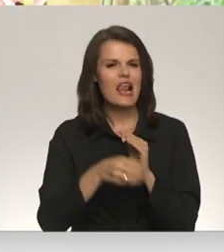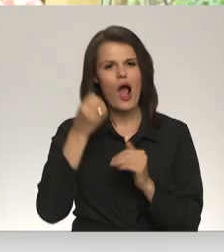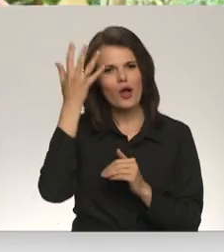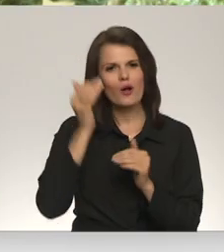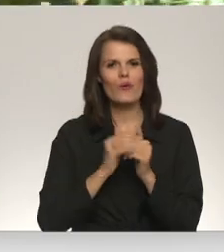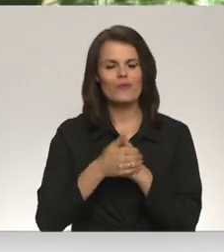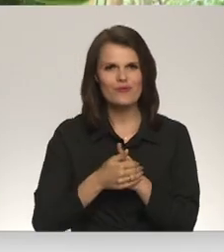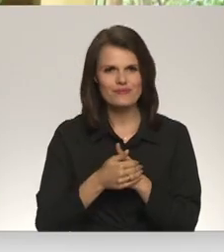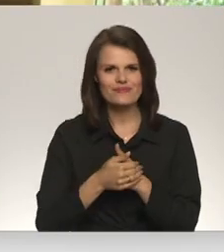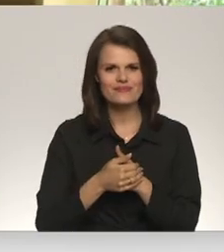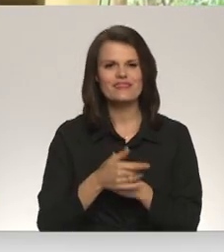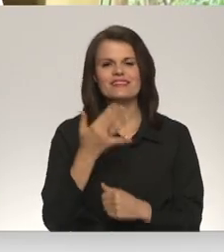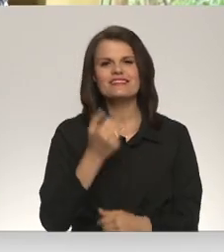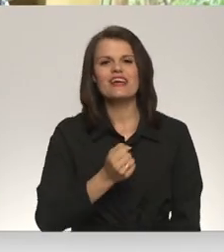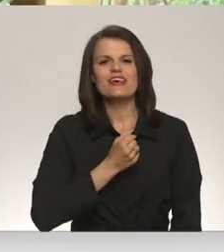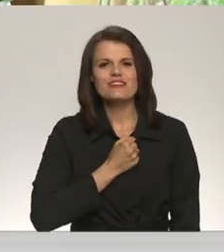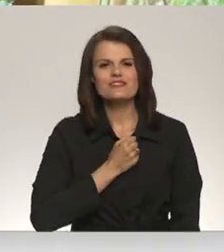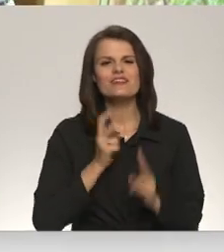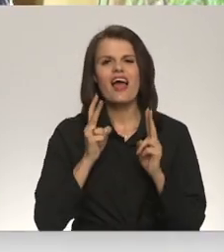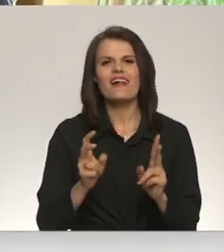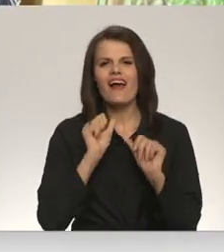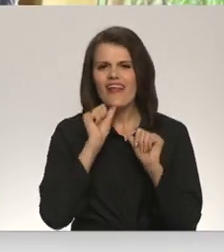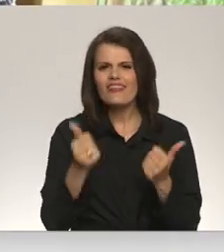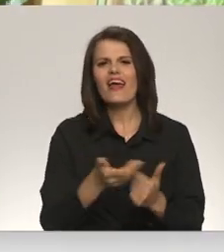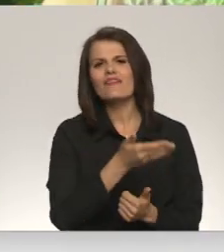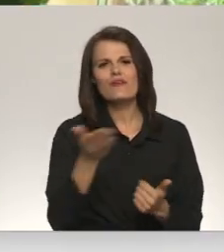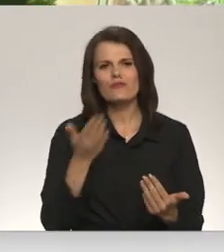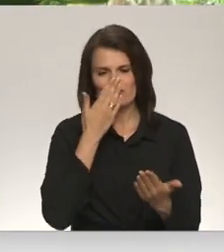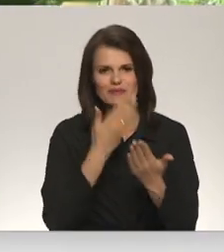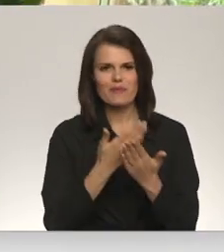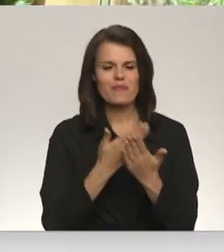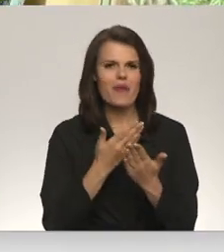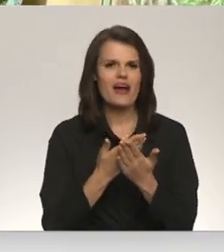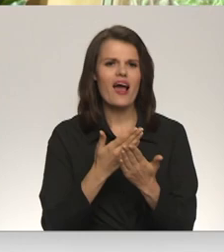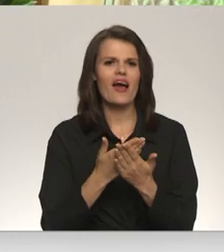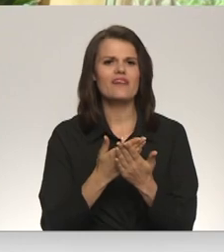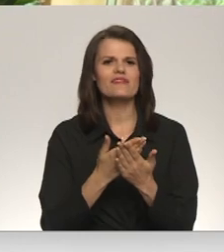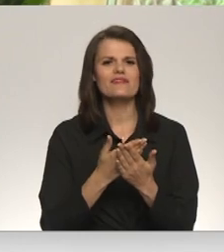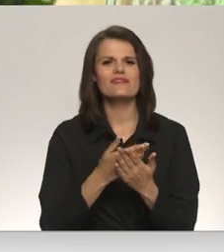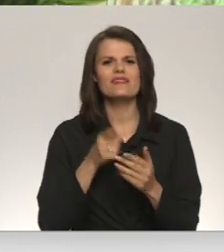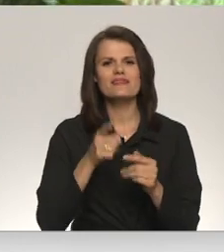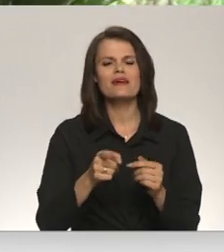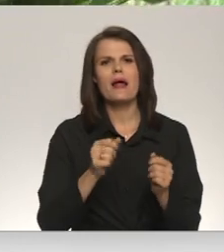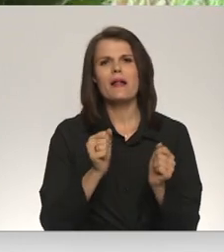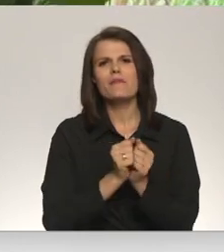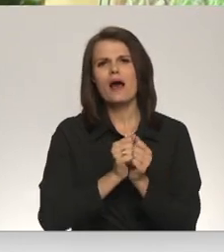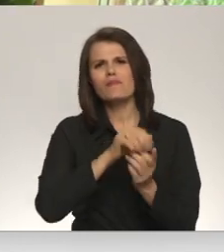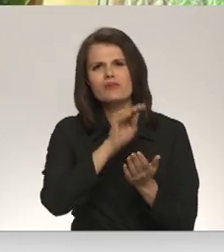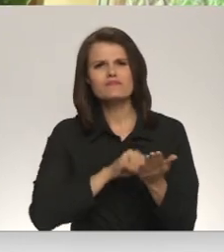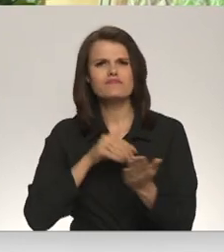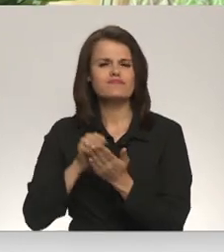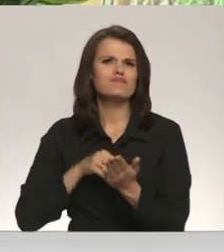Cik žēl, ka nevar jums parādīt pēc lapposes paplīvināt